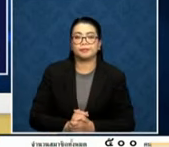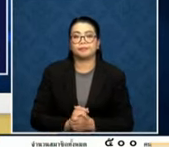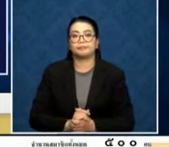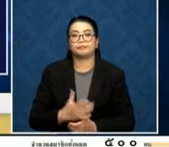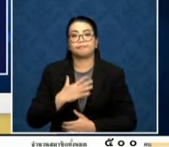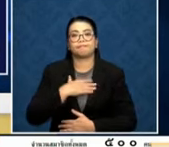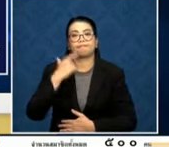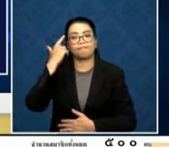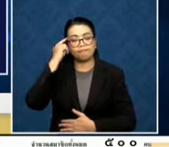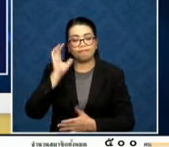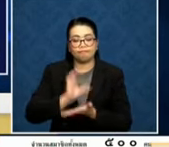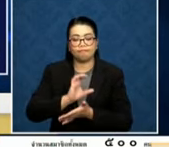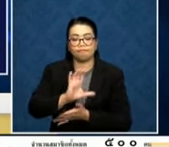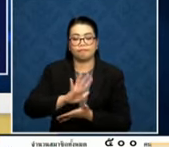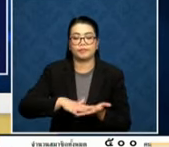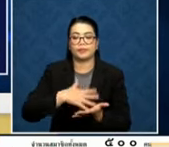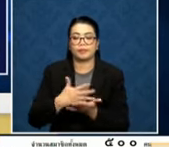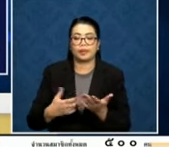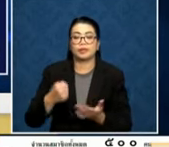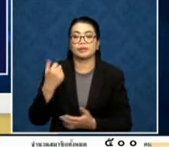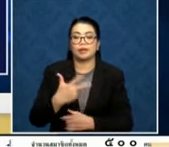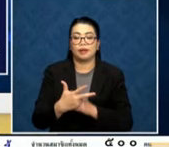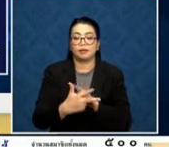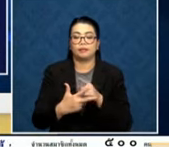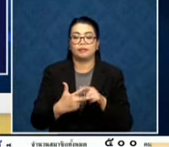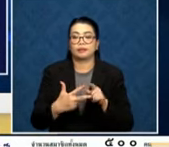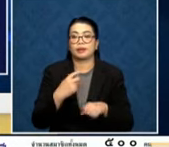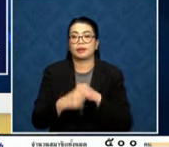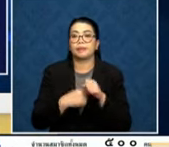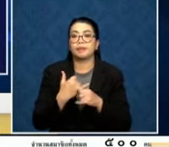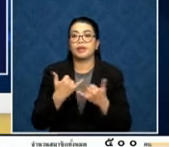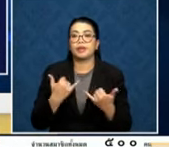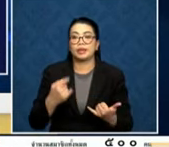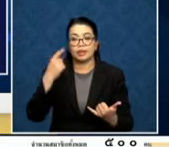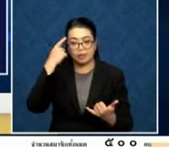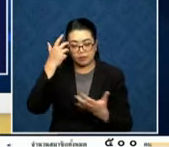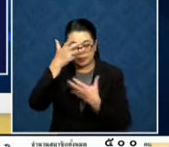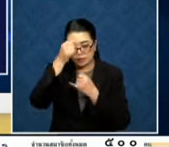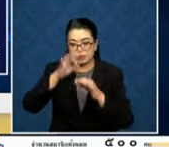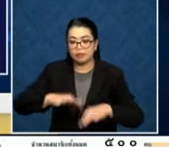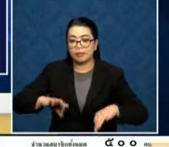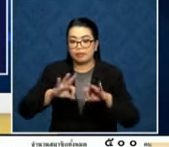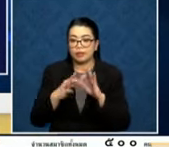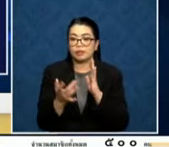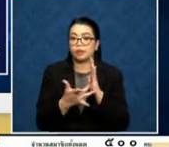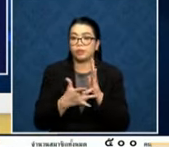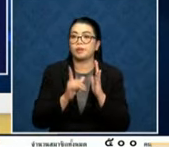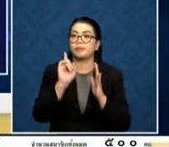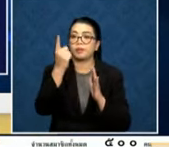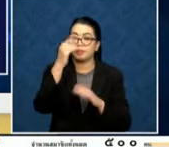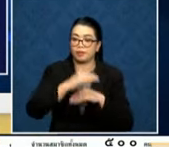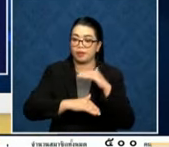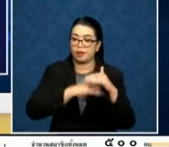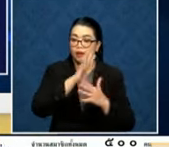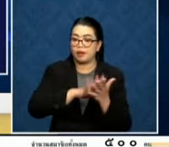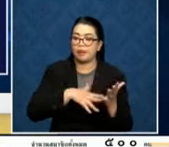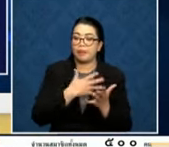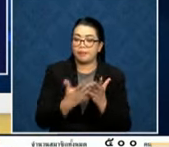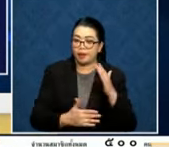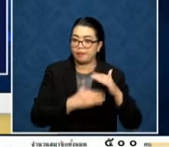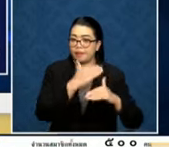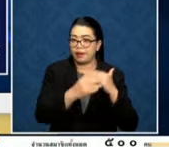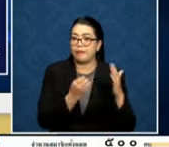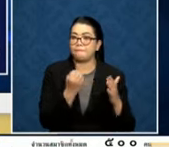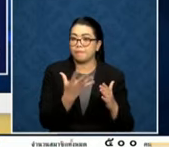ว่าในแผนการลงทุนของทั้ง 3การไฟฟ้าปีนี้จะให้ความสำคัญกับการขับเคลื่อนแผนสรกิให้มากกว่านี้